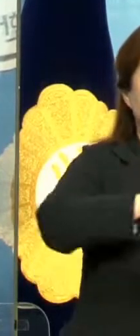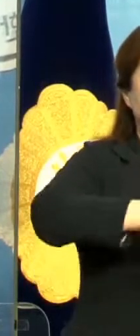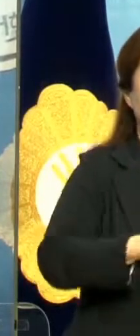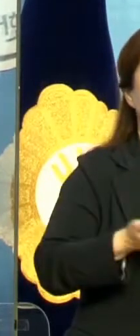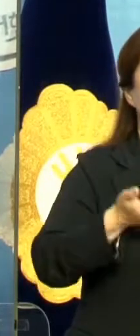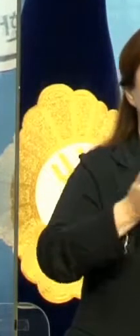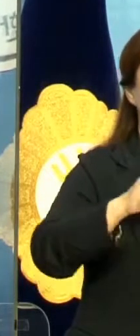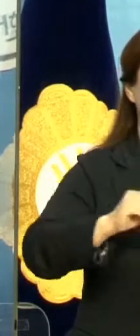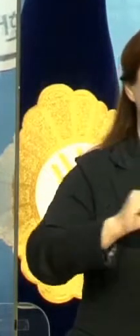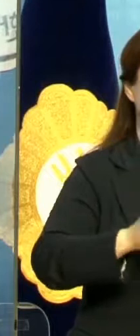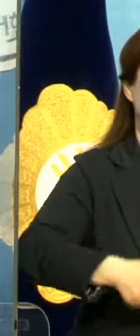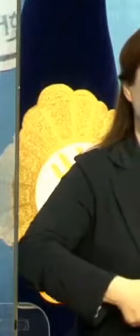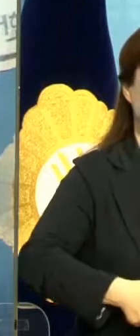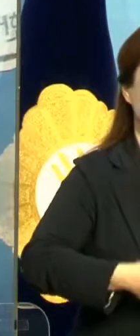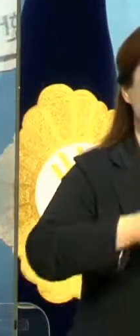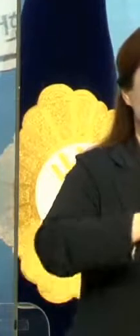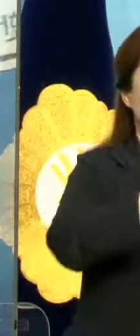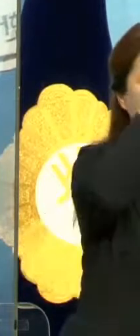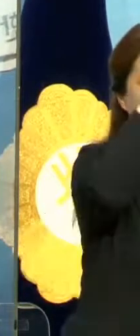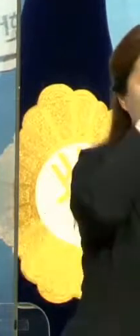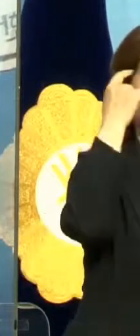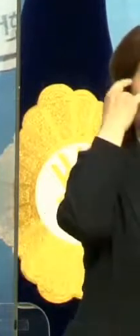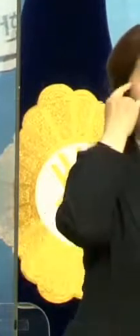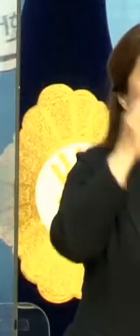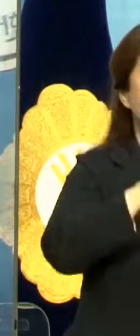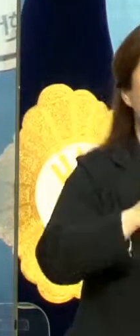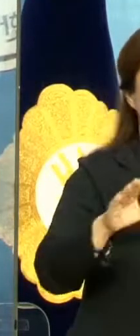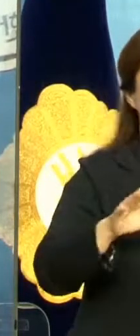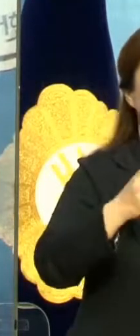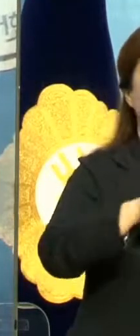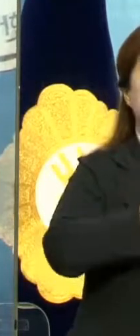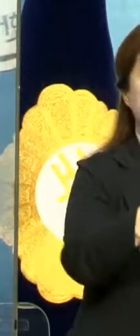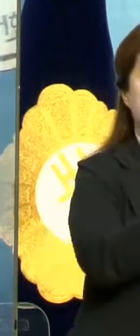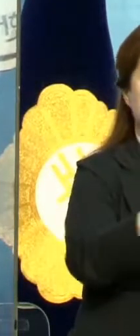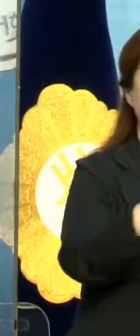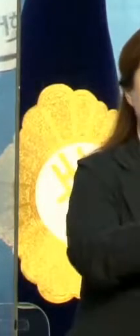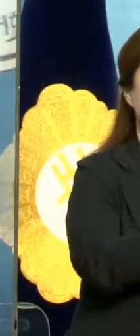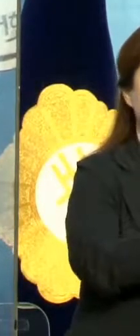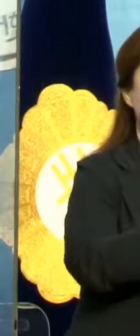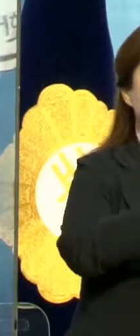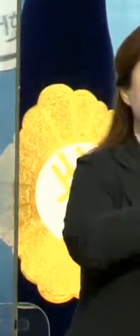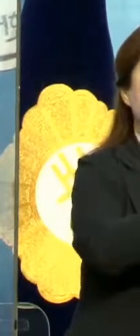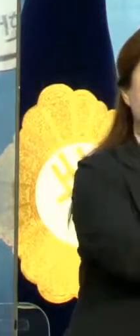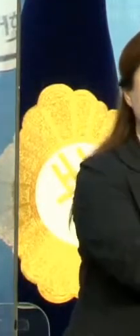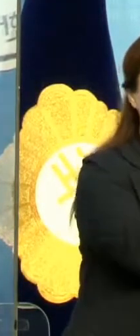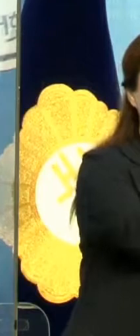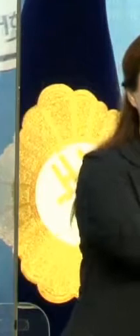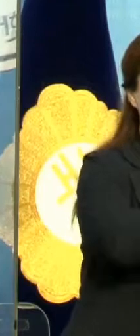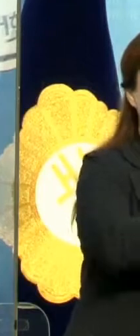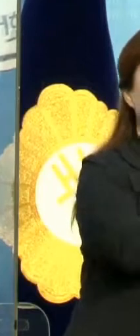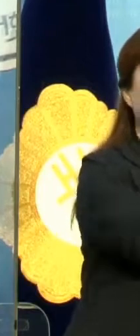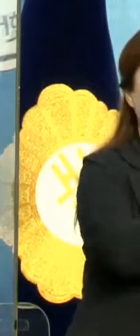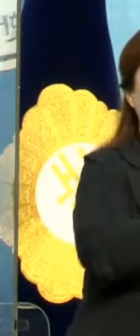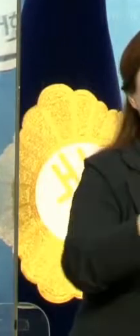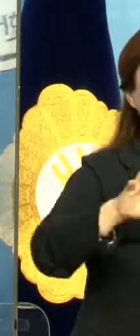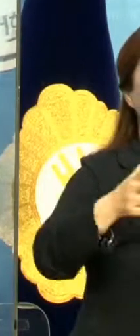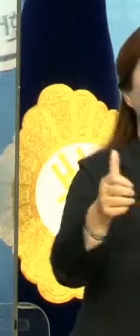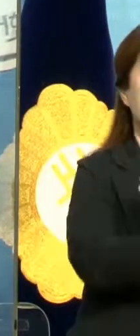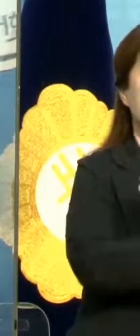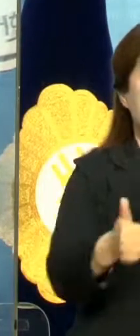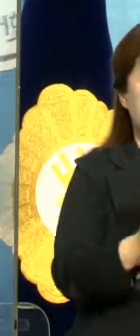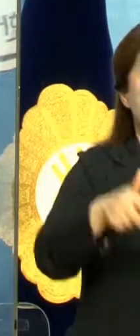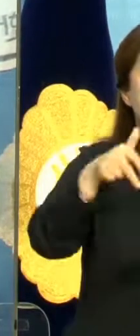해야겠습니다 많은 최소한의 윤리 의식을 저버린 정치인들에 대해서는 당 차원의 해결에 맡길 것이 아니라 국회 차원의